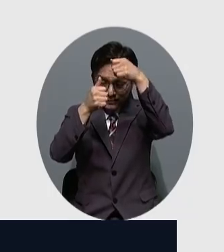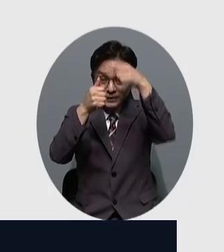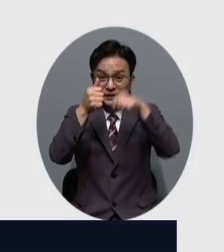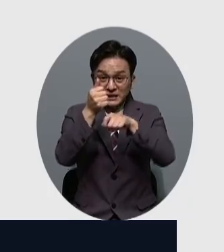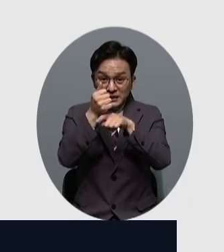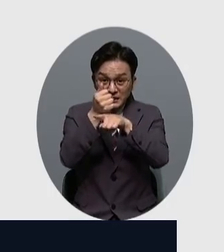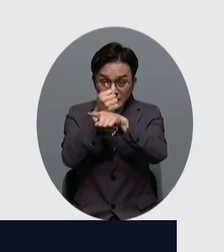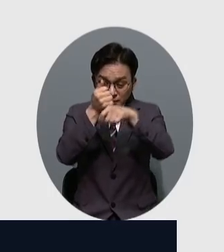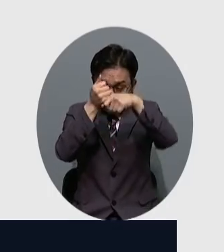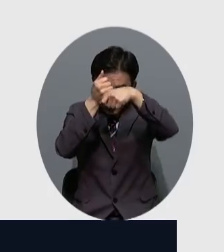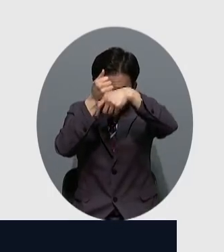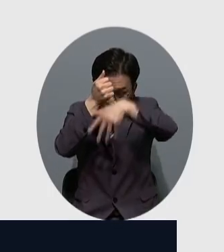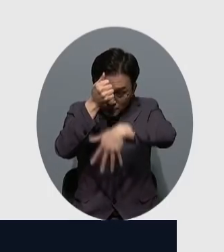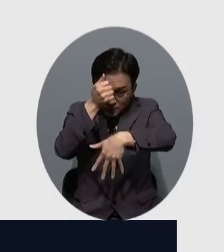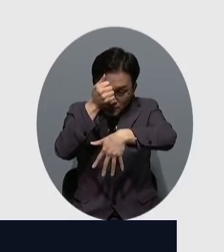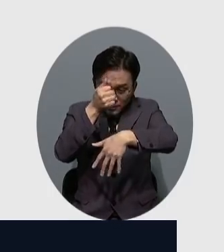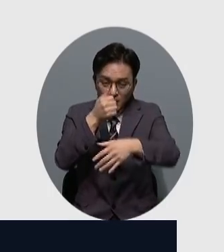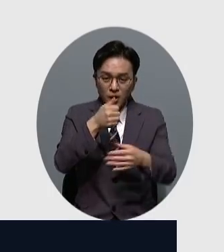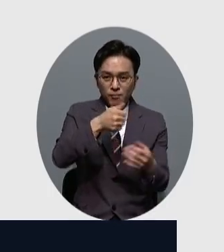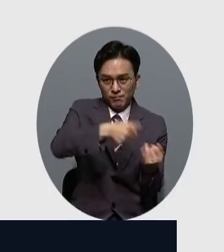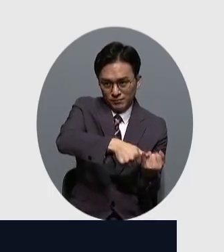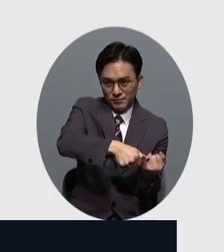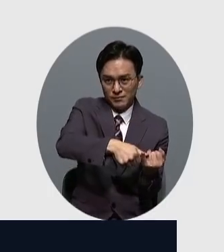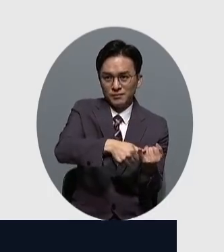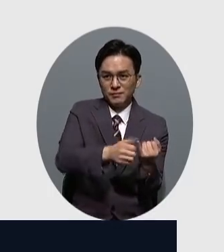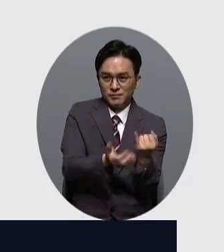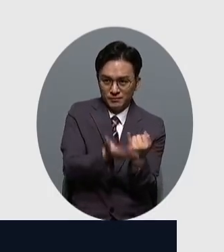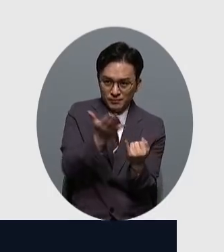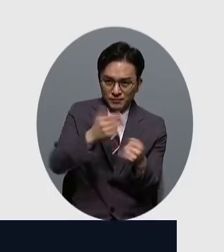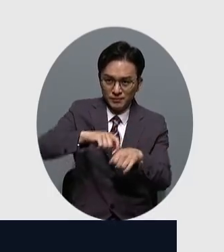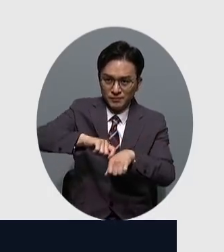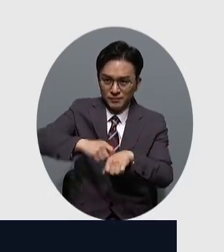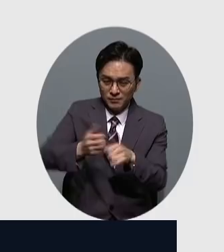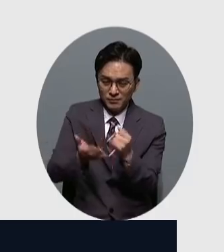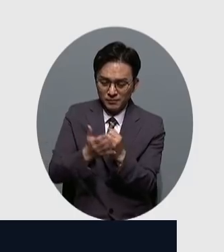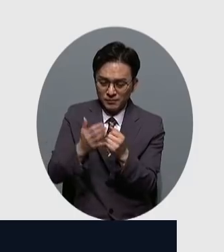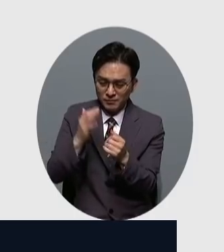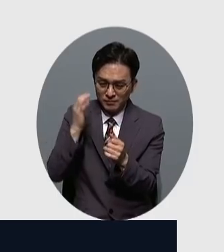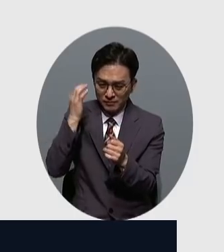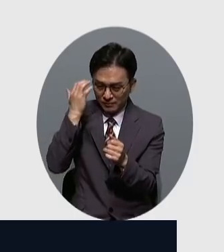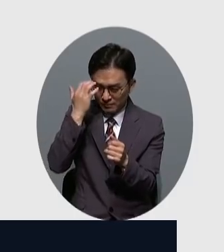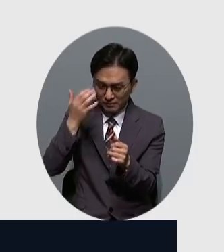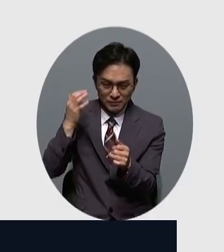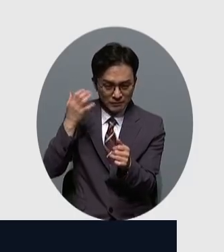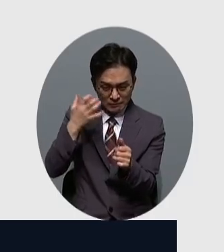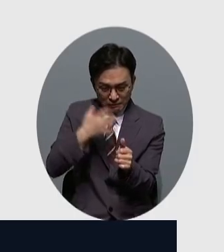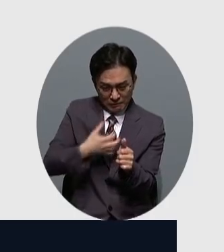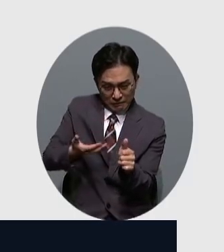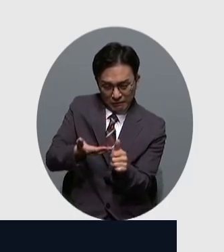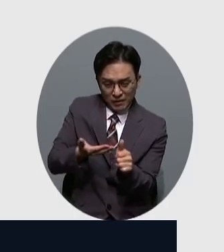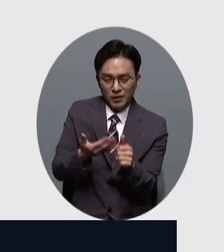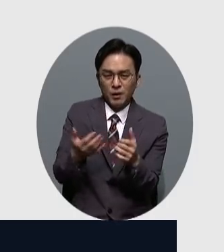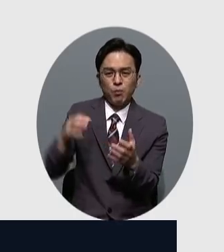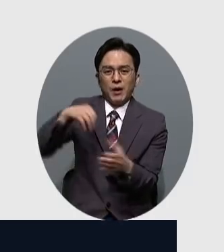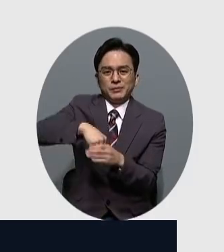형추행도 마찬가지지만 위력이한 성추행도 이 성희롱에 포함하고 있습니다. 그래서 인권위가 지난 1월에